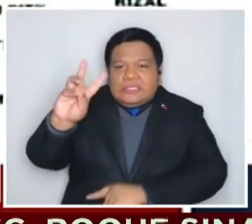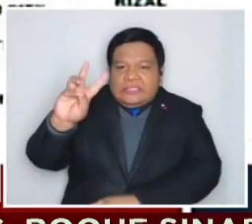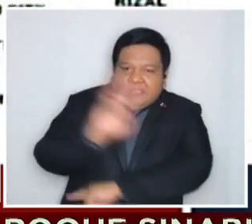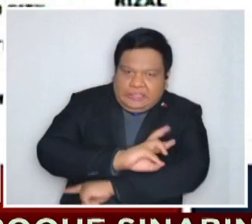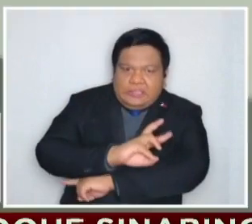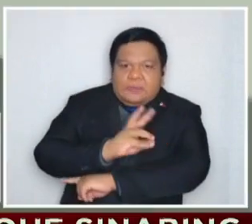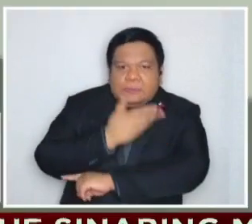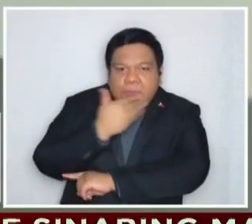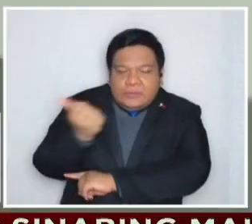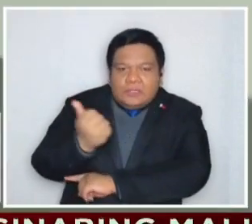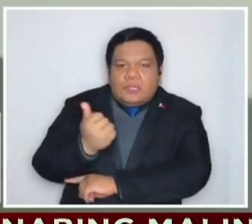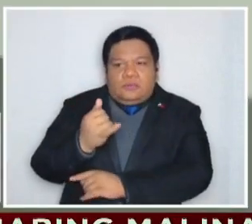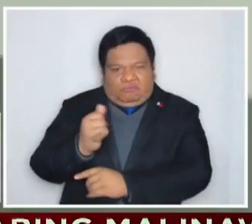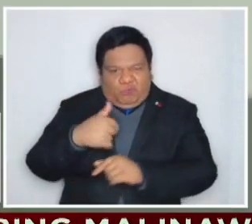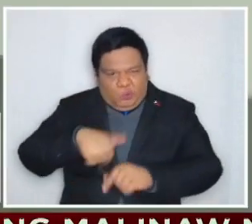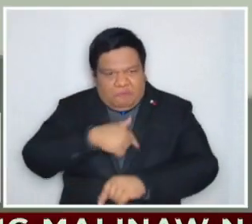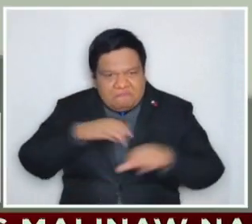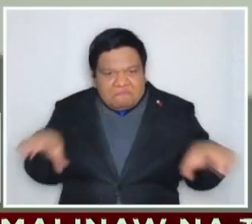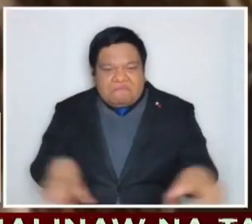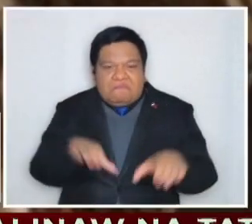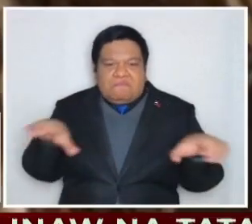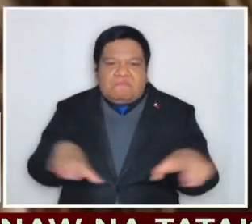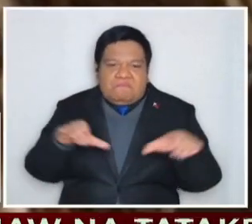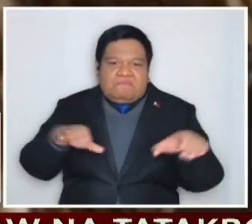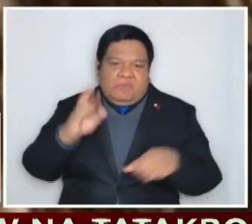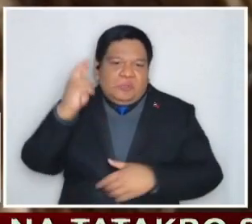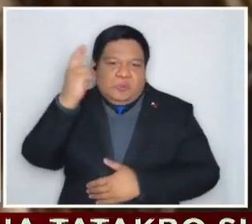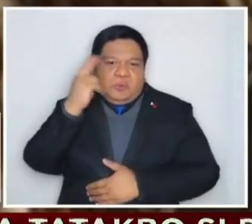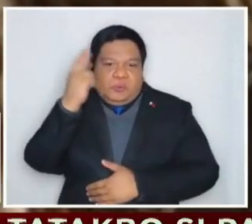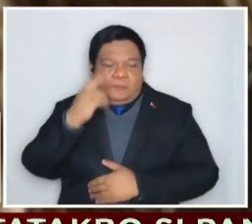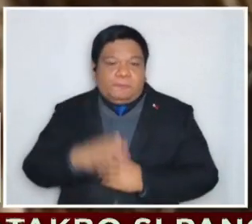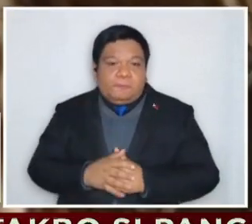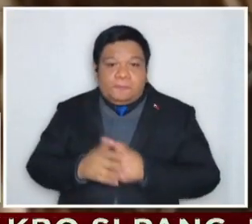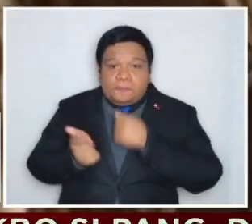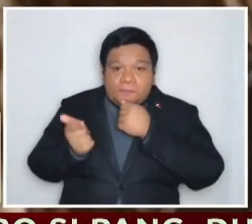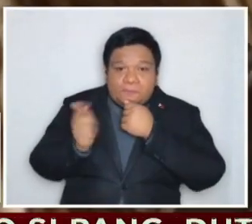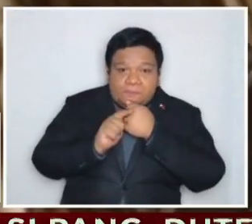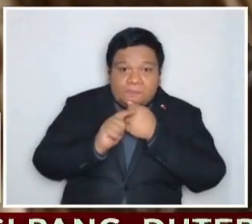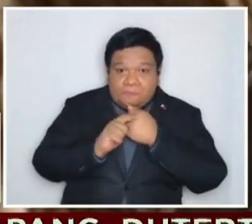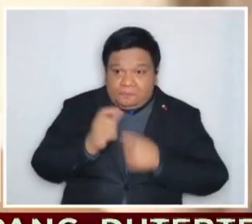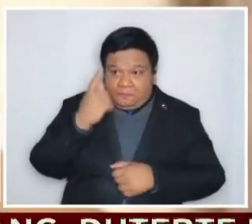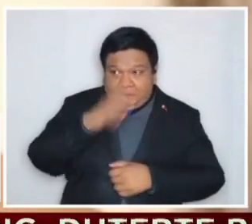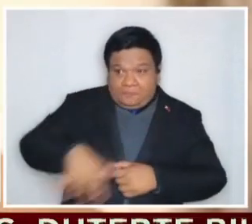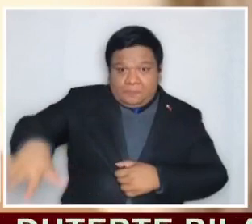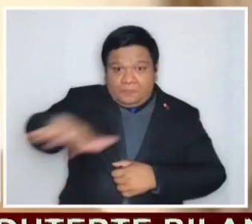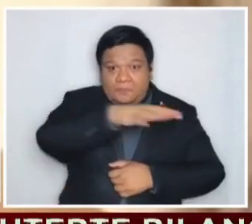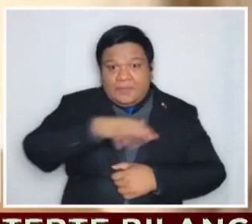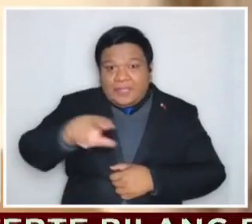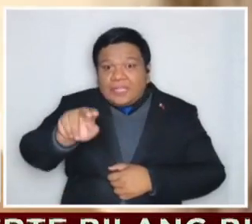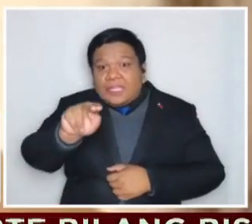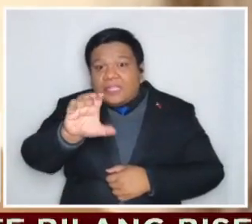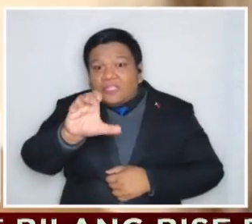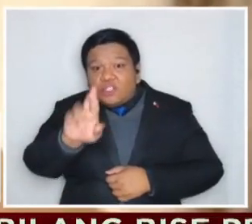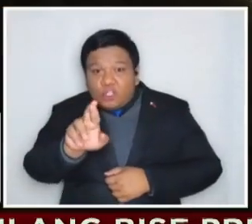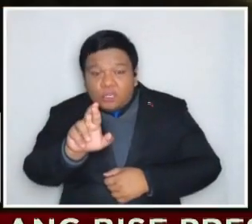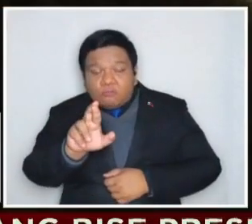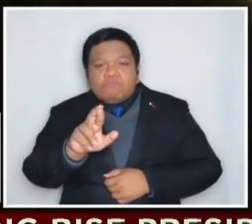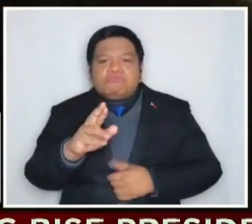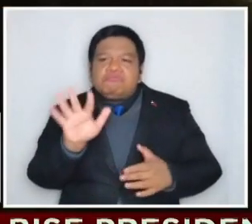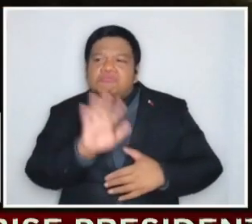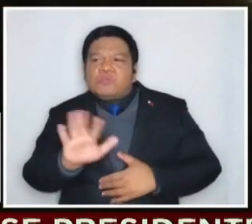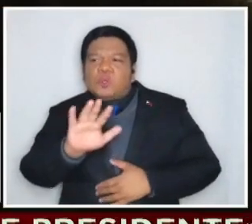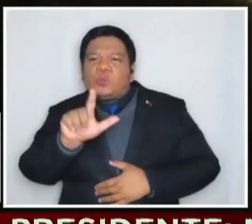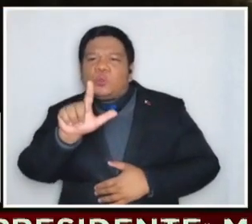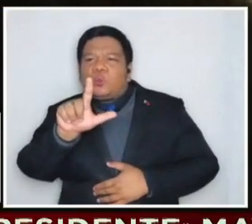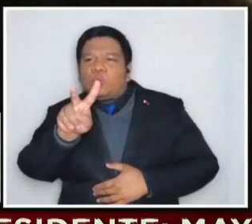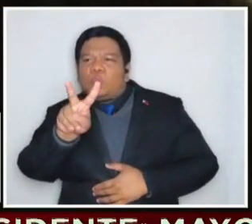tayo nagsisipag. Ayon kay Densing, sa Metro Manila, nasa 20 hanggang 25,000 ang contact tracers, habang